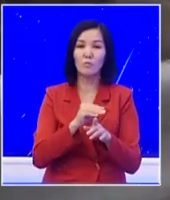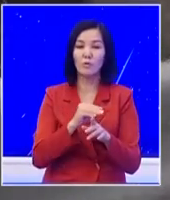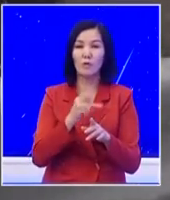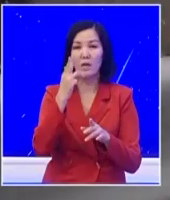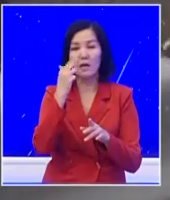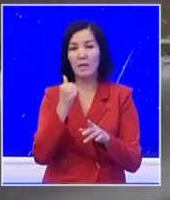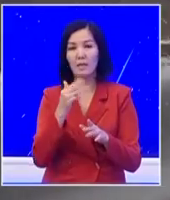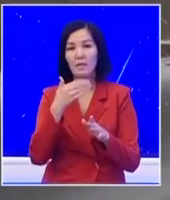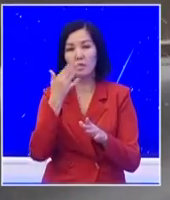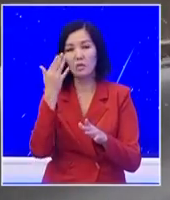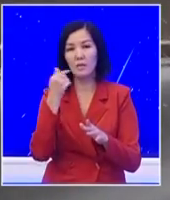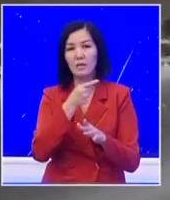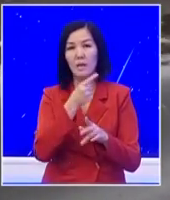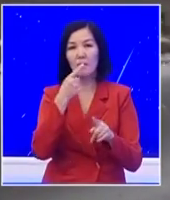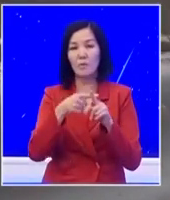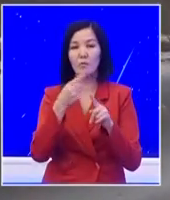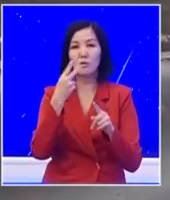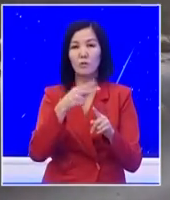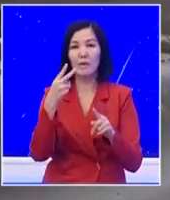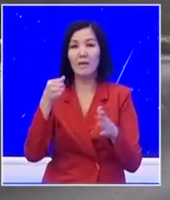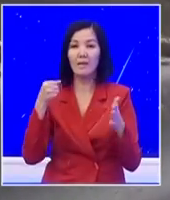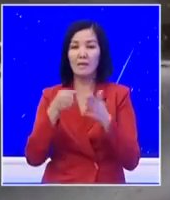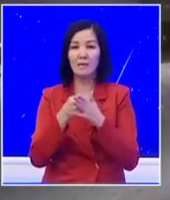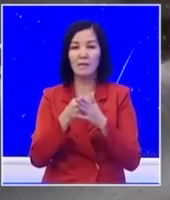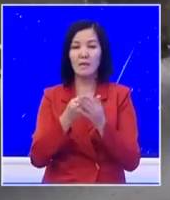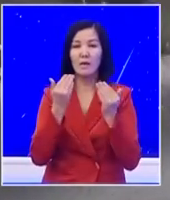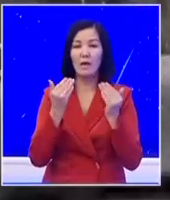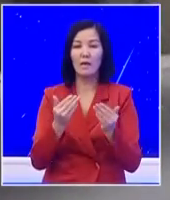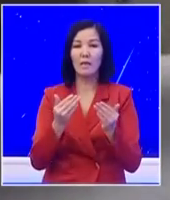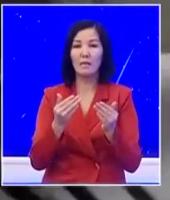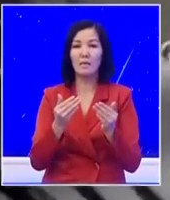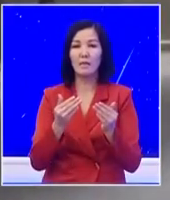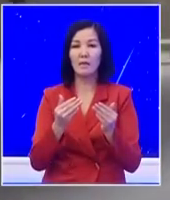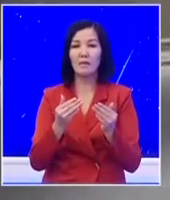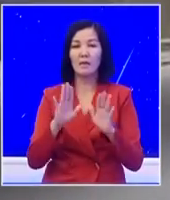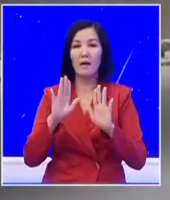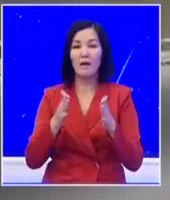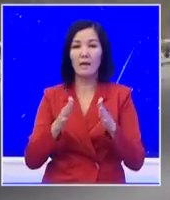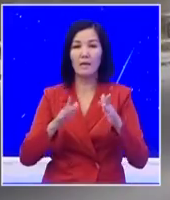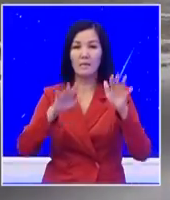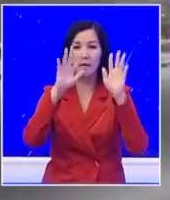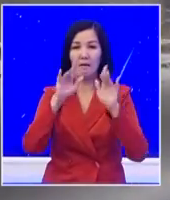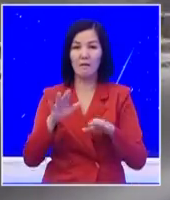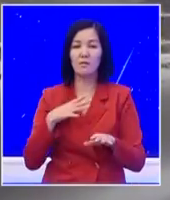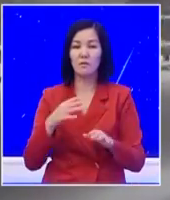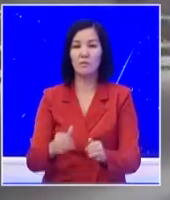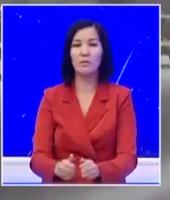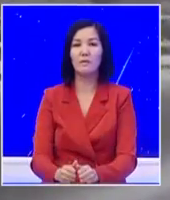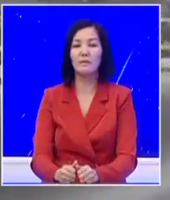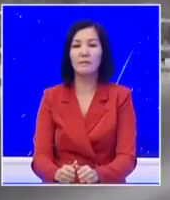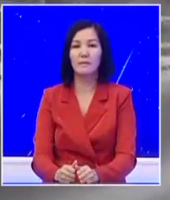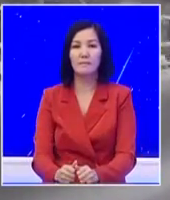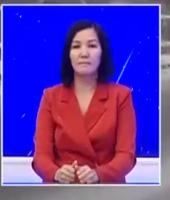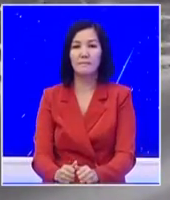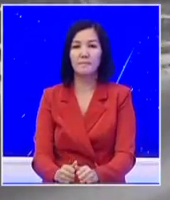жаз кезінде күн райы плюс 22 градусқа жететін, алайда тосыннан қар жауып отыр. Топтаманы ғаламтор ақпараттармен